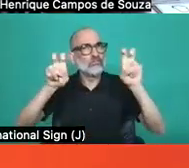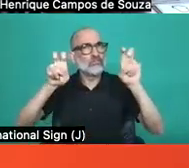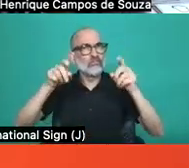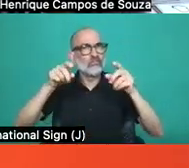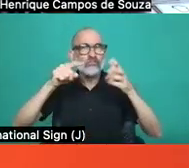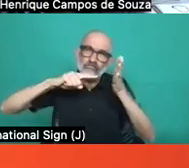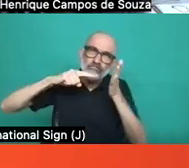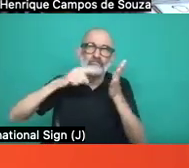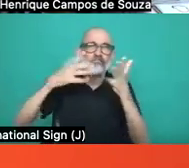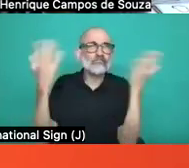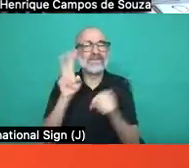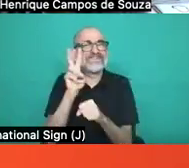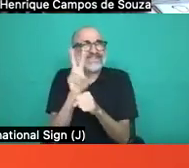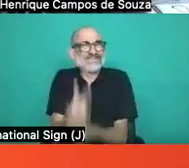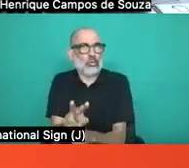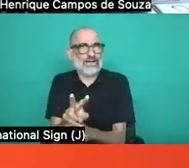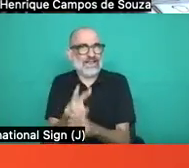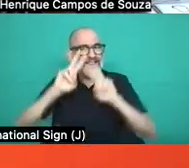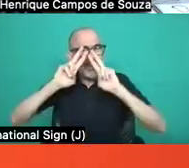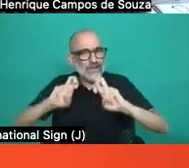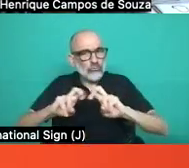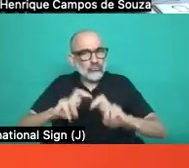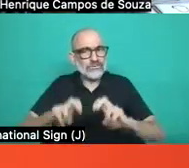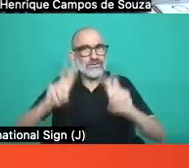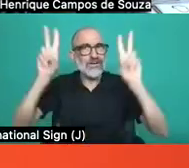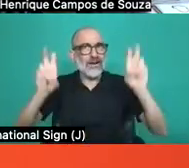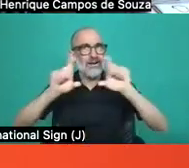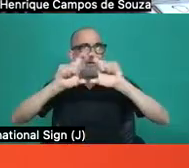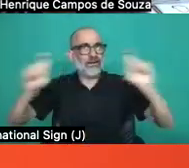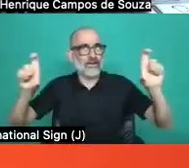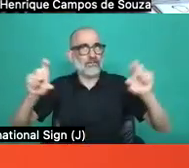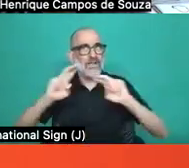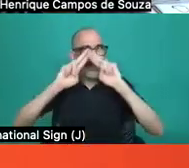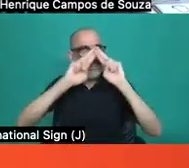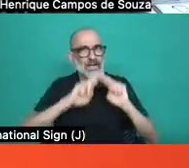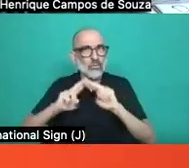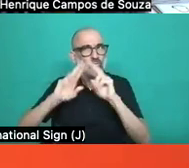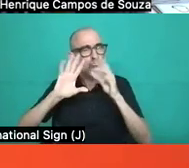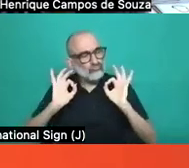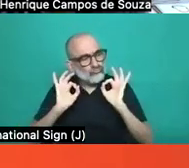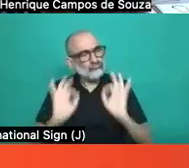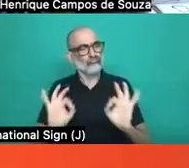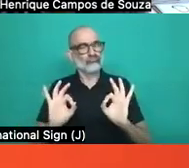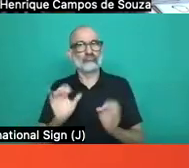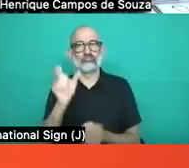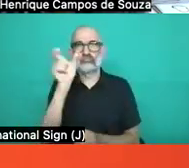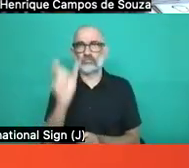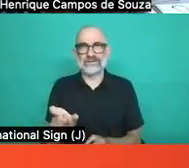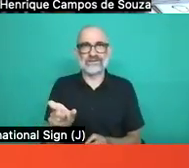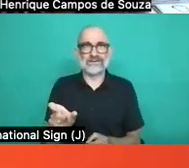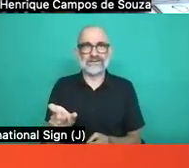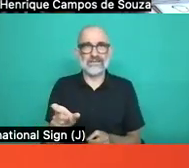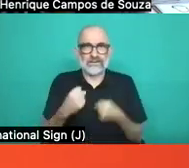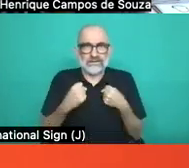diagnostique. Avec des diagnostics corrects des patients en sécurité, cela nous rappelle l'importance d'avoir